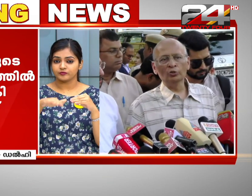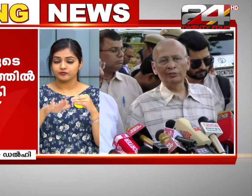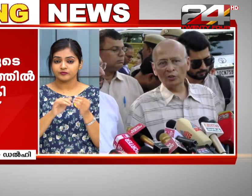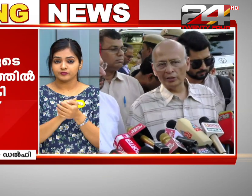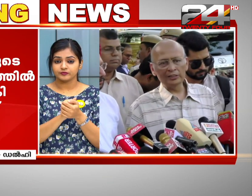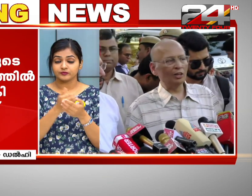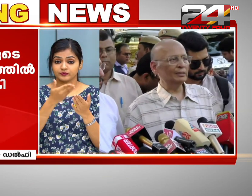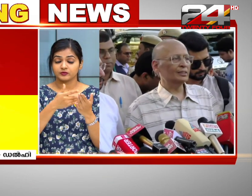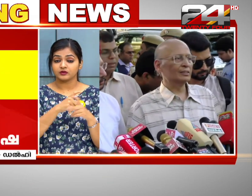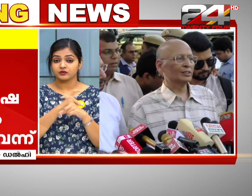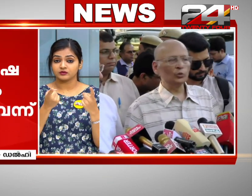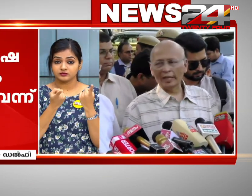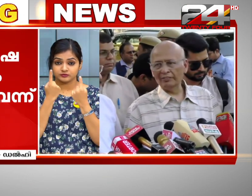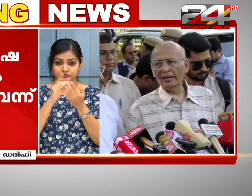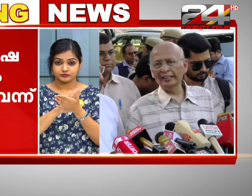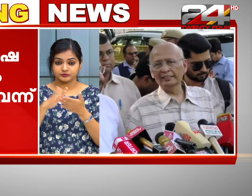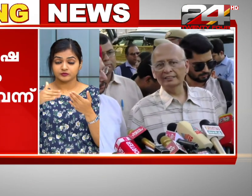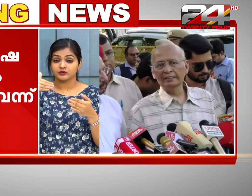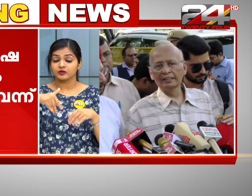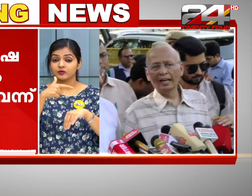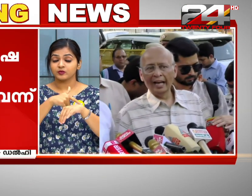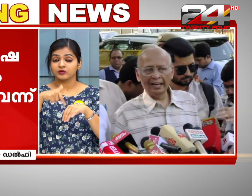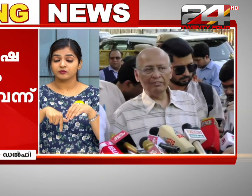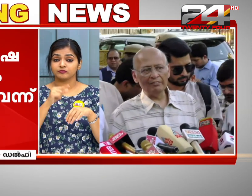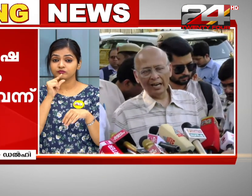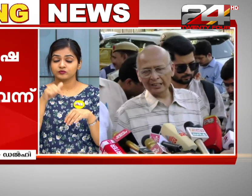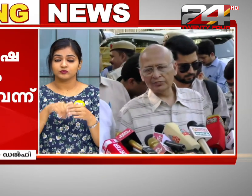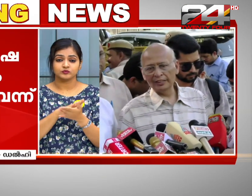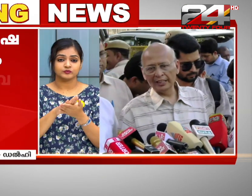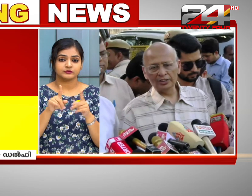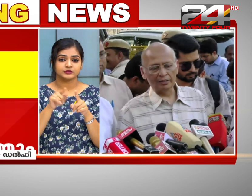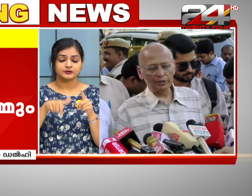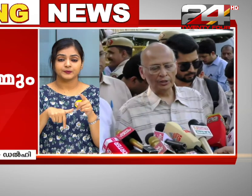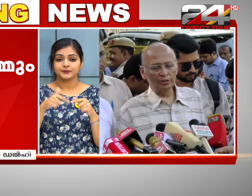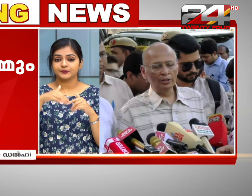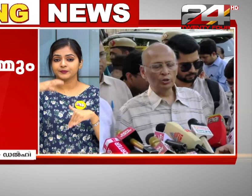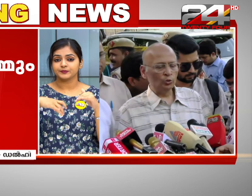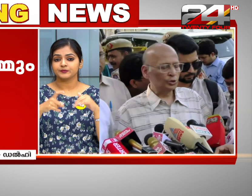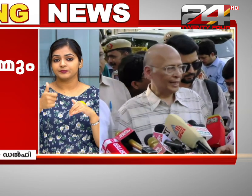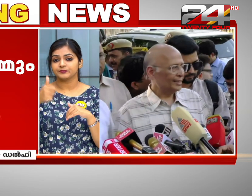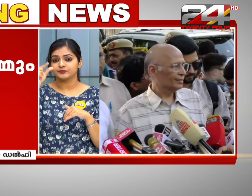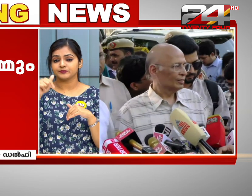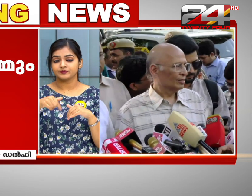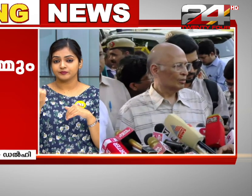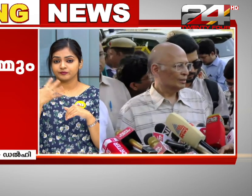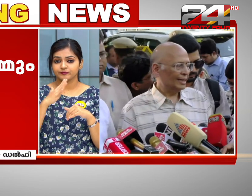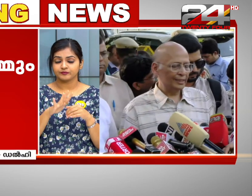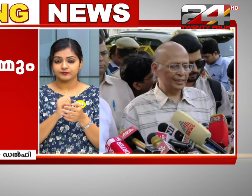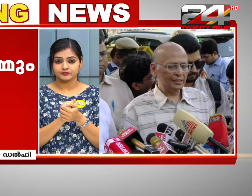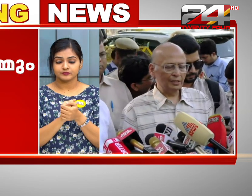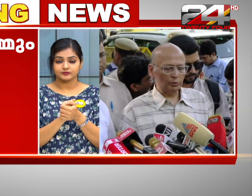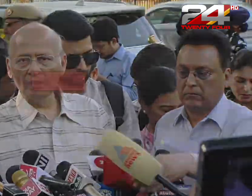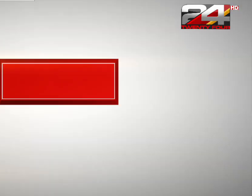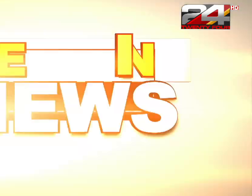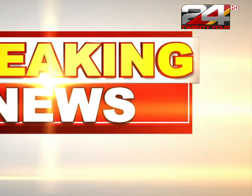അതെന്തായാലും വിശദമായി പരിശോധിക്കും. എന്നാൽ ഈ ഘട്ടത്തിൽ ഇപ്പോൾ പ്രതികരിക്കാനില്ല എന്നൊരു നിലപാടാണ് തെരഞ്ഞെടുപ്പ് കമ്മീഷൻ ഈ വിഷയത്തിൽ. ശരി, നിലവിൽ ഈ